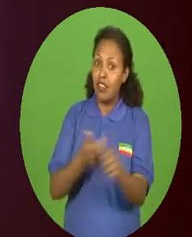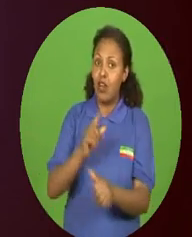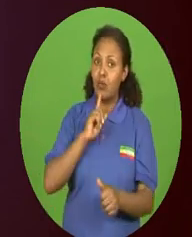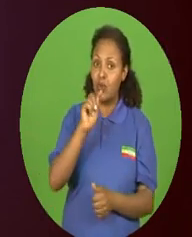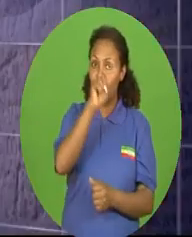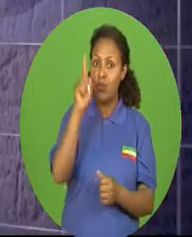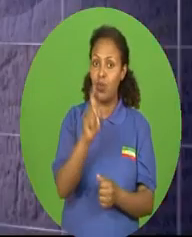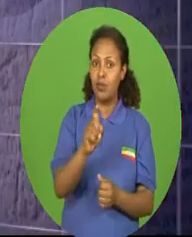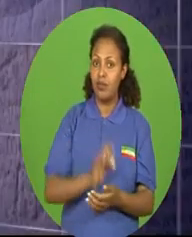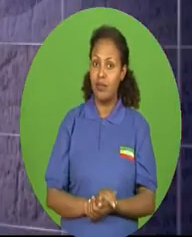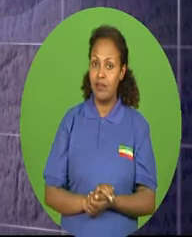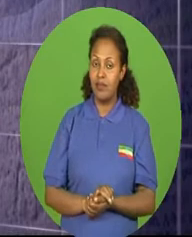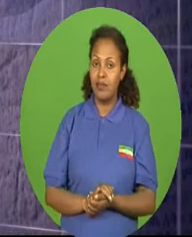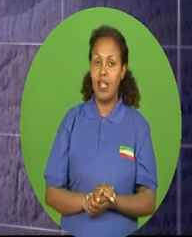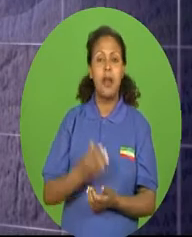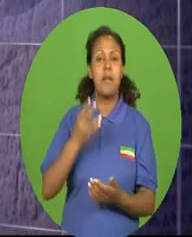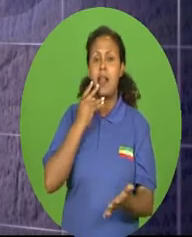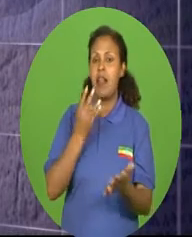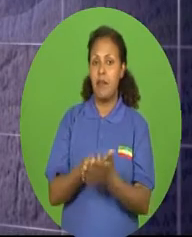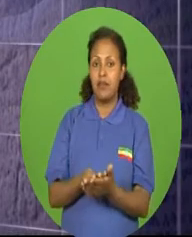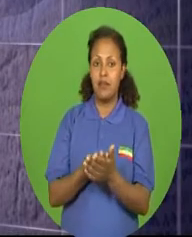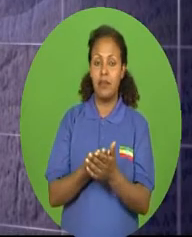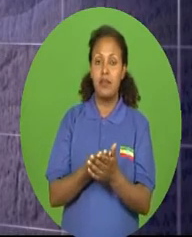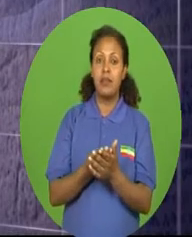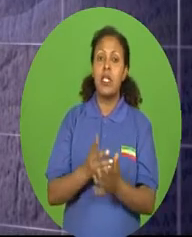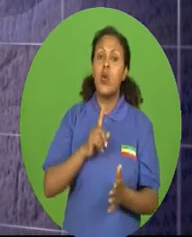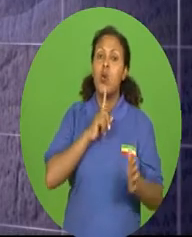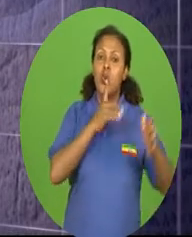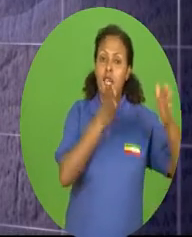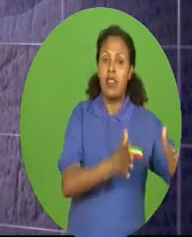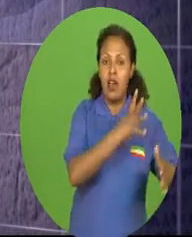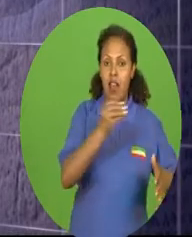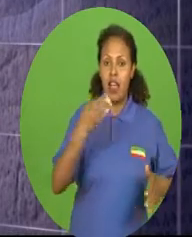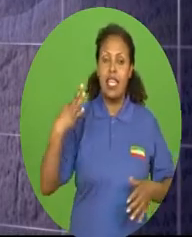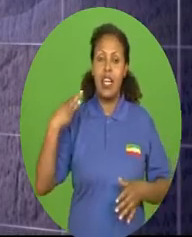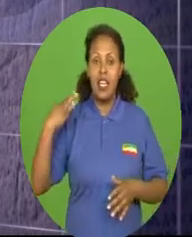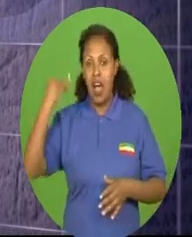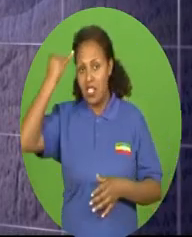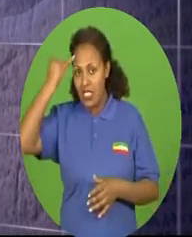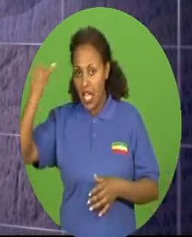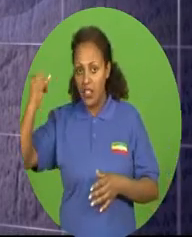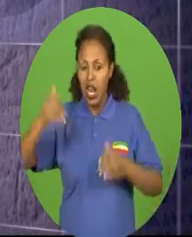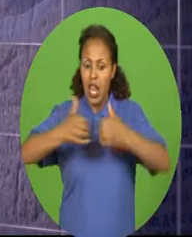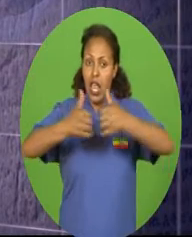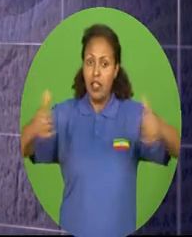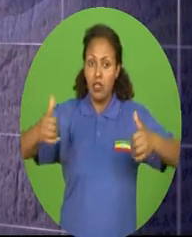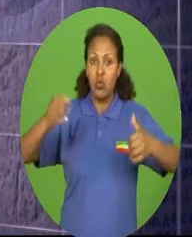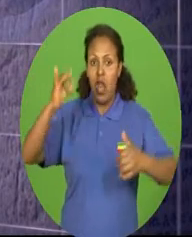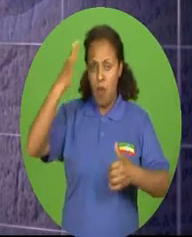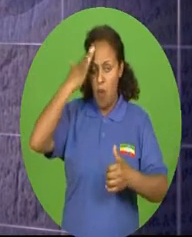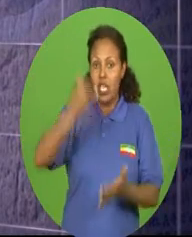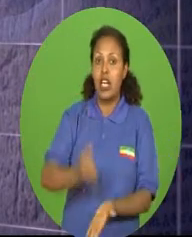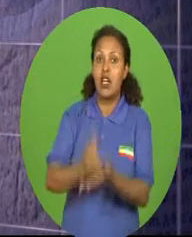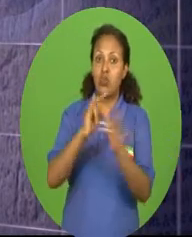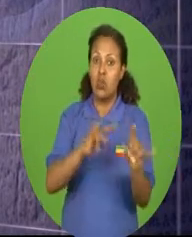ተማሪዎች እየተከታተላችሁኝ ነው? መልካም እውነታ እና የግል አስተያየትን ለይታችሁ